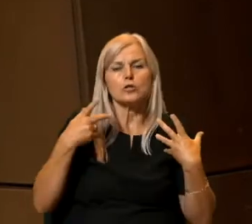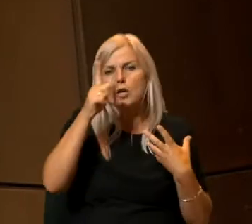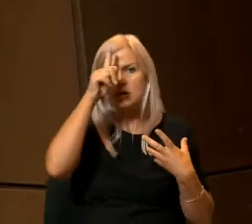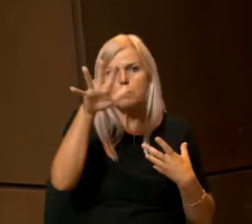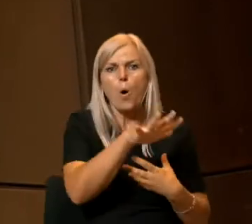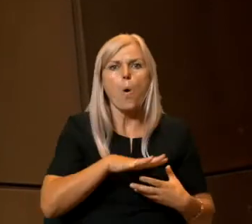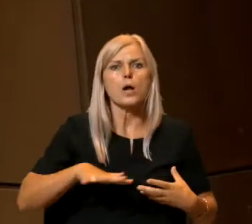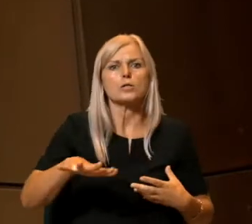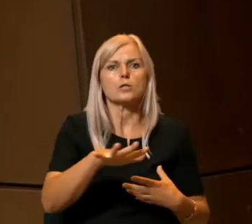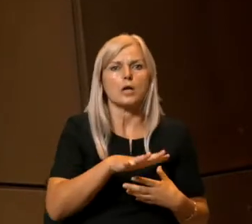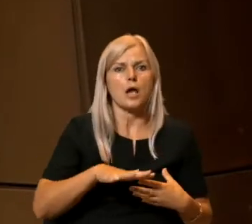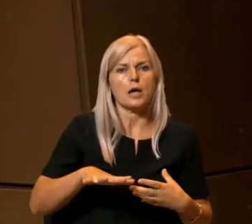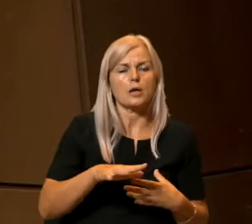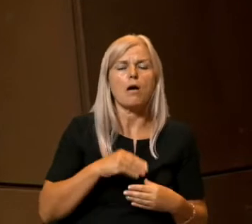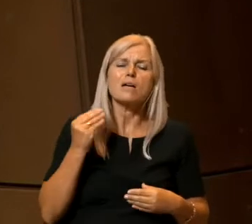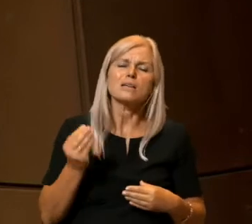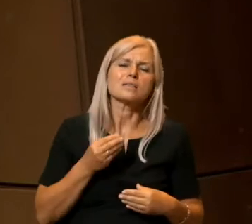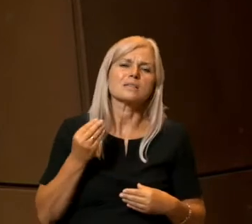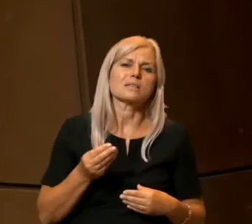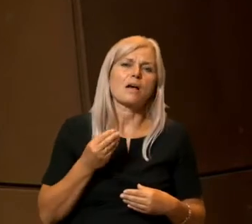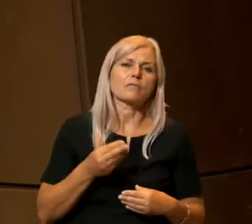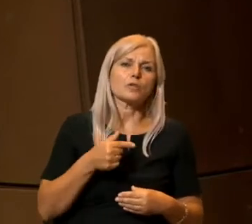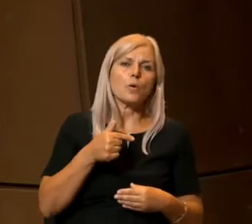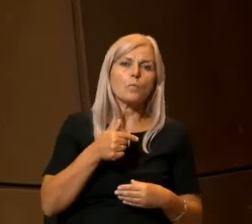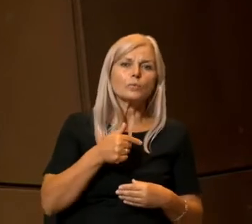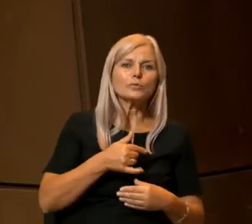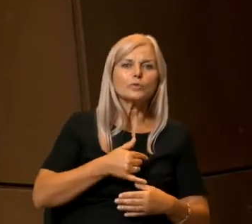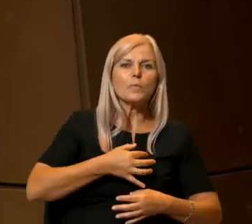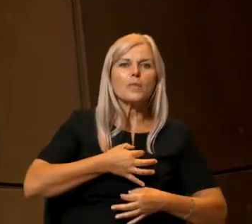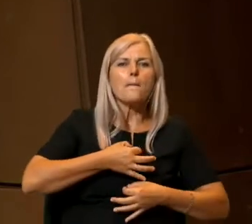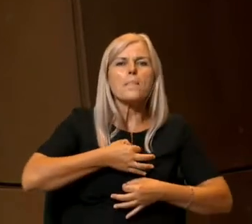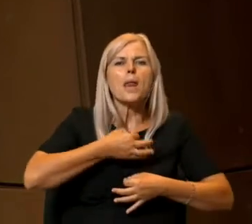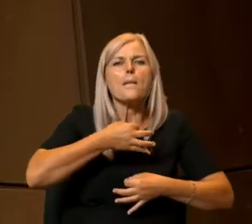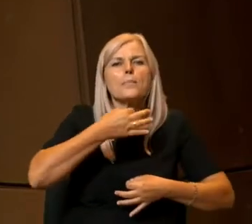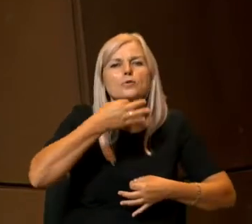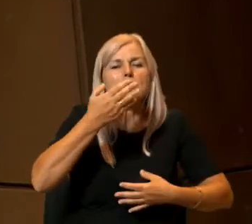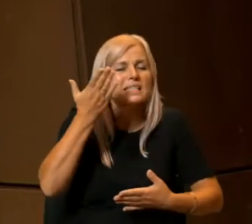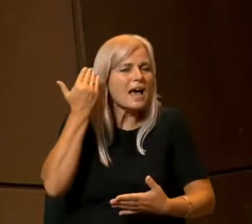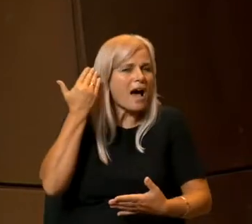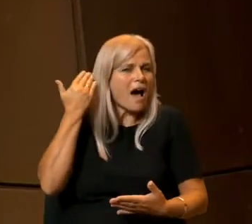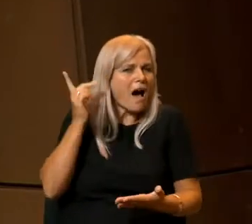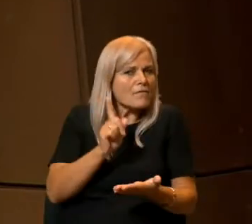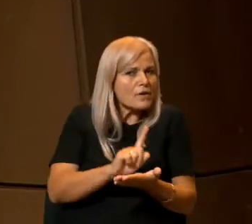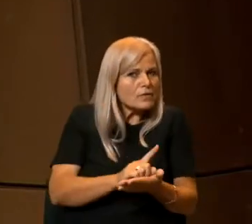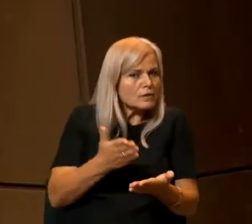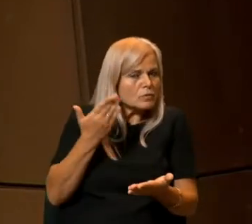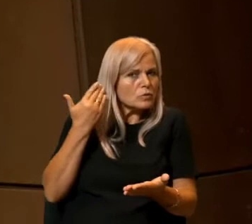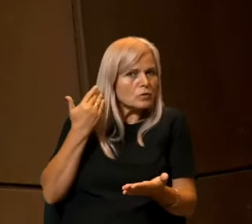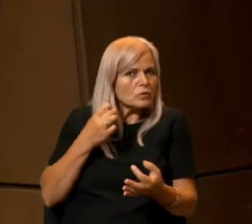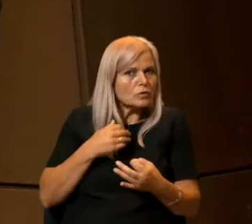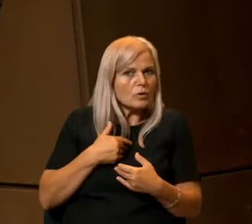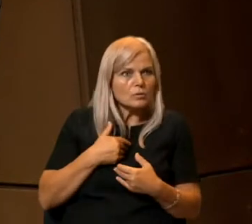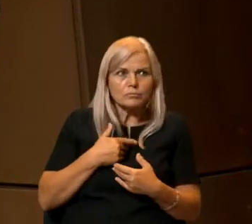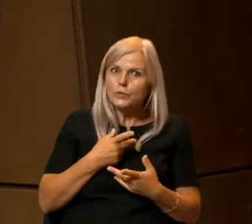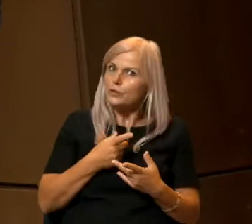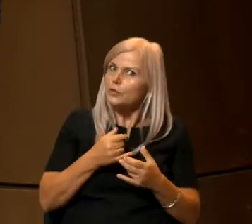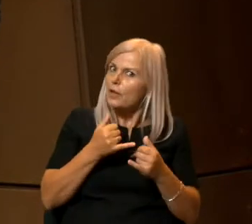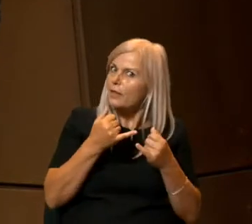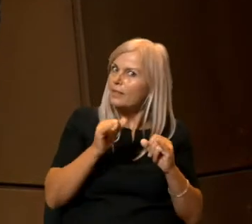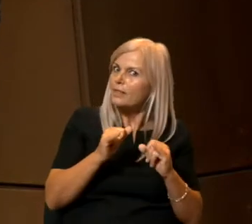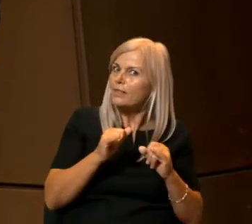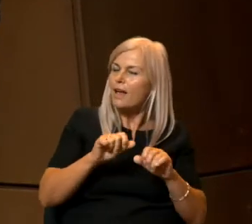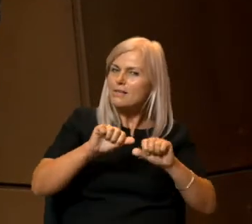Zawsze musimy poprawiać nasze wyniki z przeszłości i to jest bardzo nietypowy stan, ponieważ